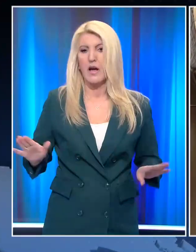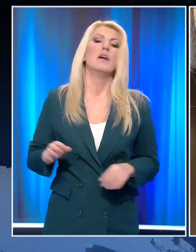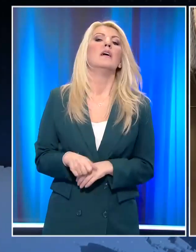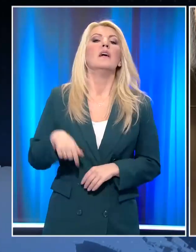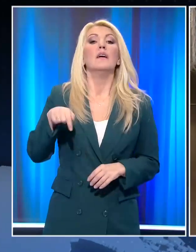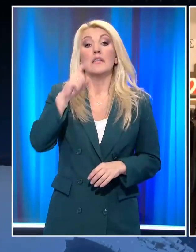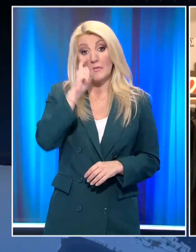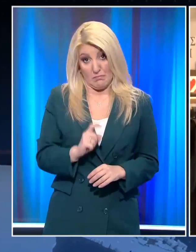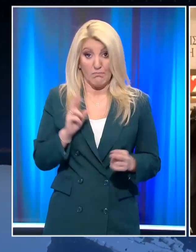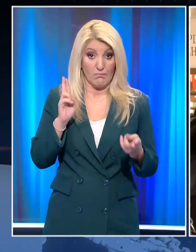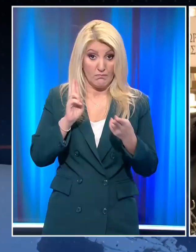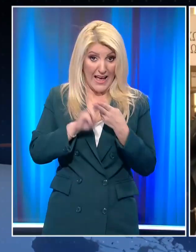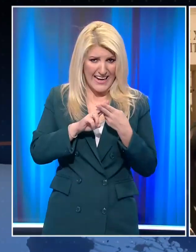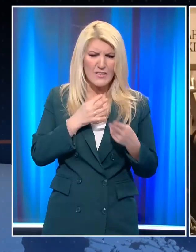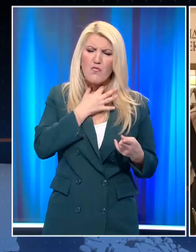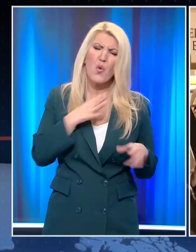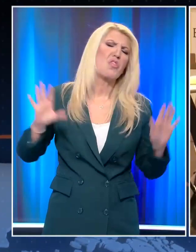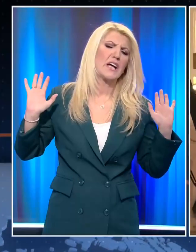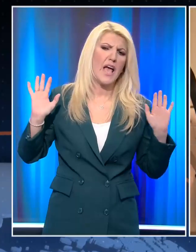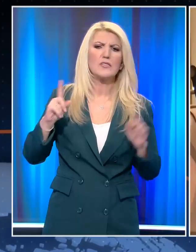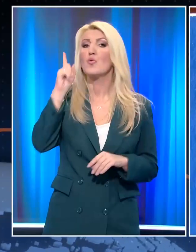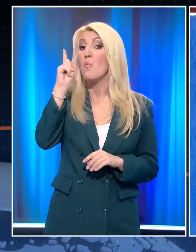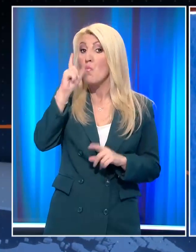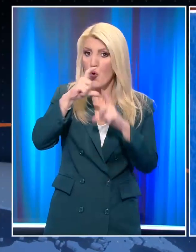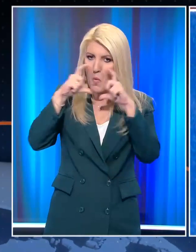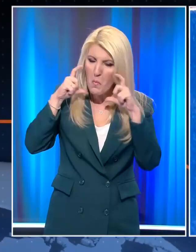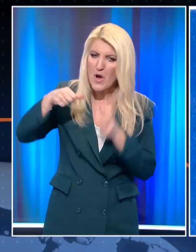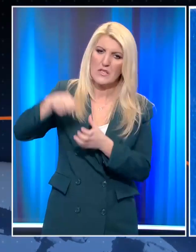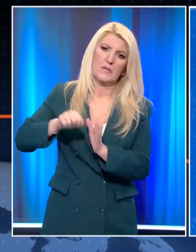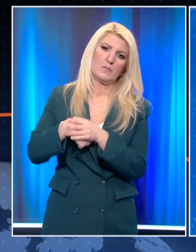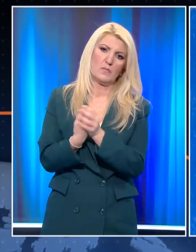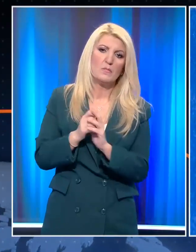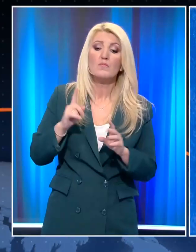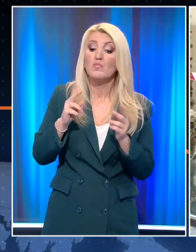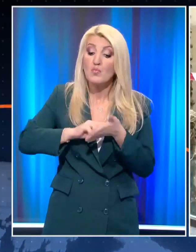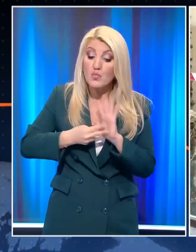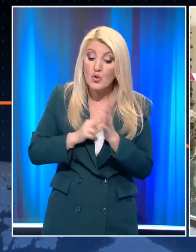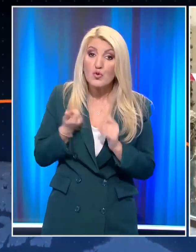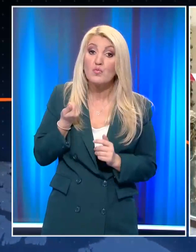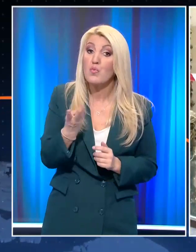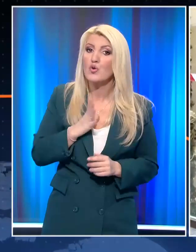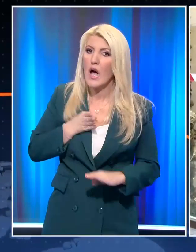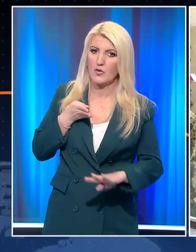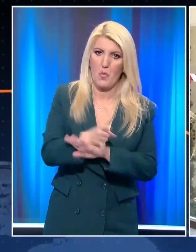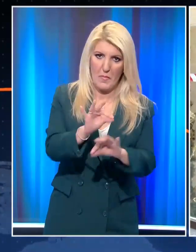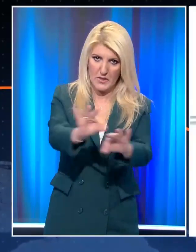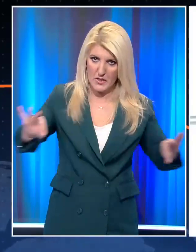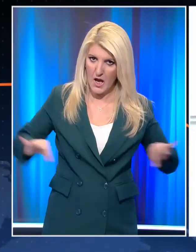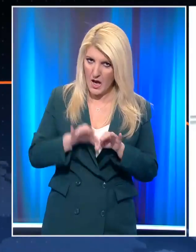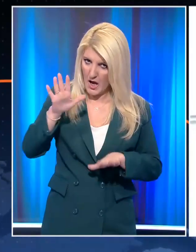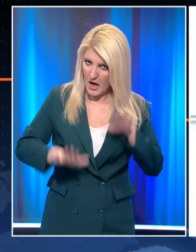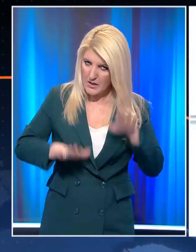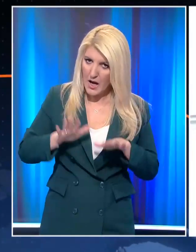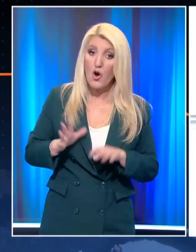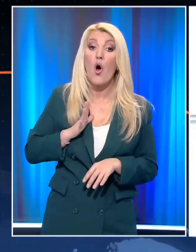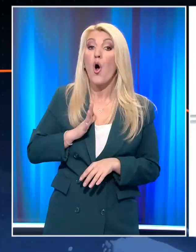αυστηρή τήρηση των υγειονομικών πρωτοκόλων, τον περιορισμό ως προς τον αριθμό πελατών εντός καταστήματος με βάση το εμβαδό τους. Οι καταναλωτές θα έχουν 2 ώρες στη διάθεσή